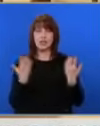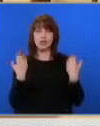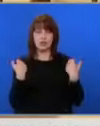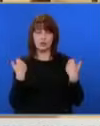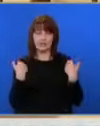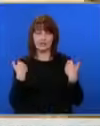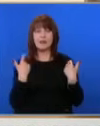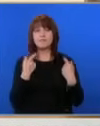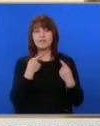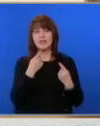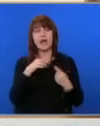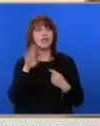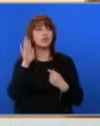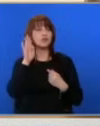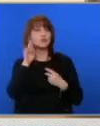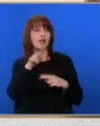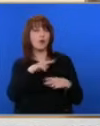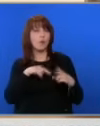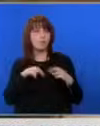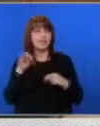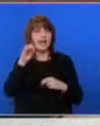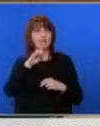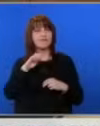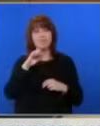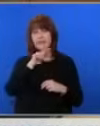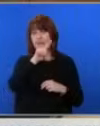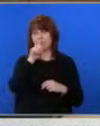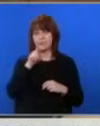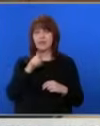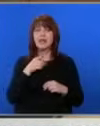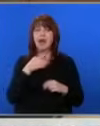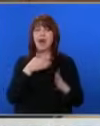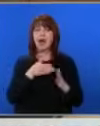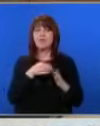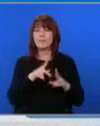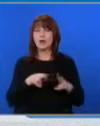Светлана Тихановска беше изслушана в Комисията по европейски въпроси към Народното събрание.